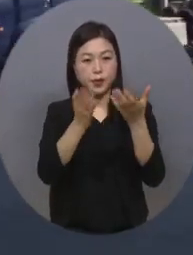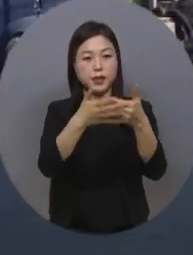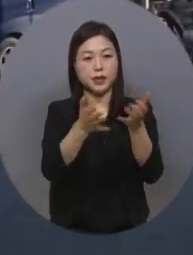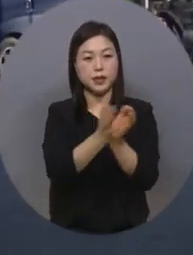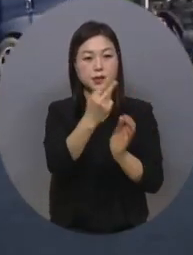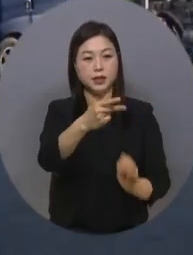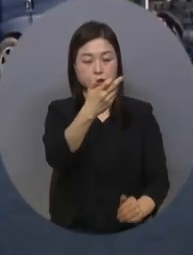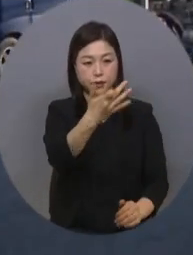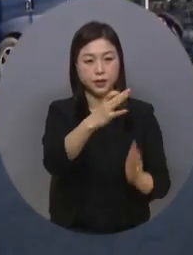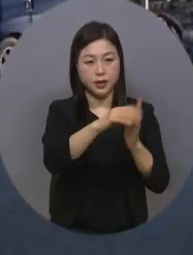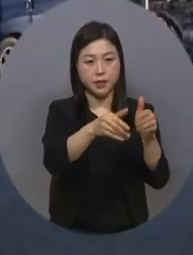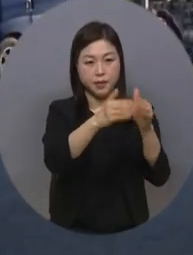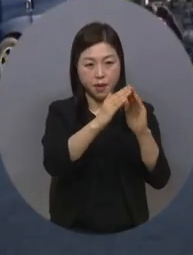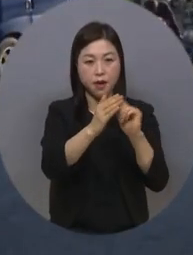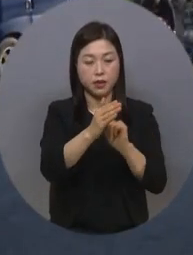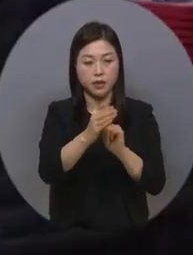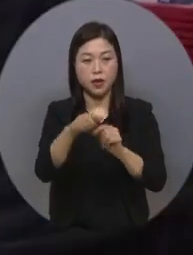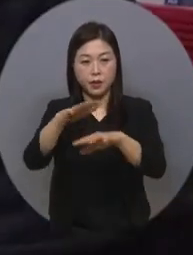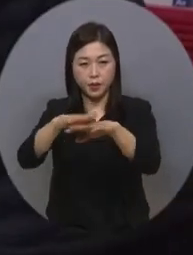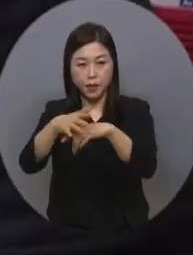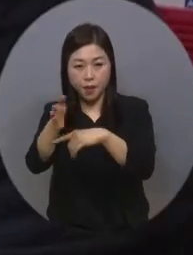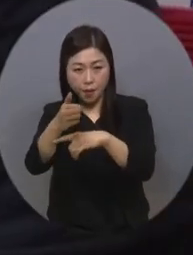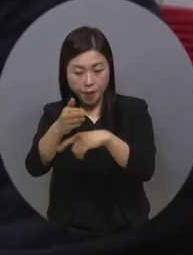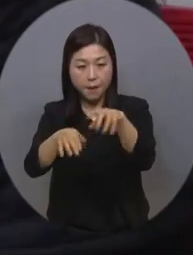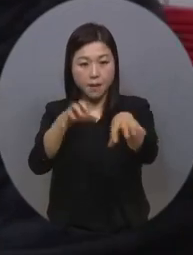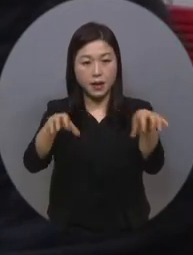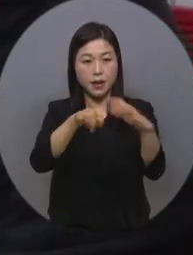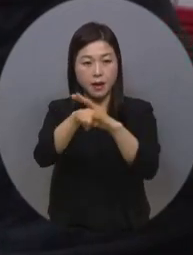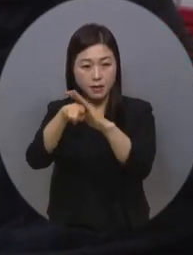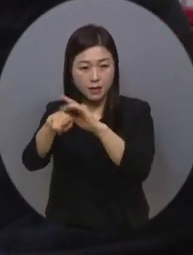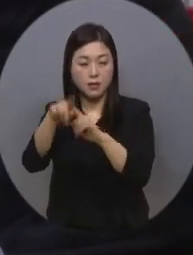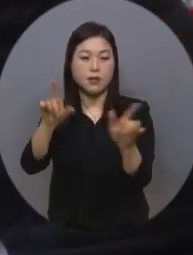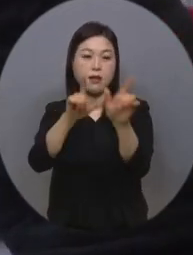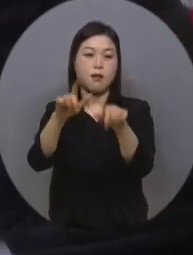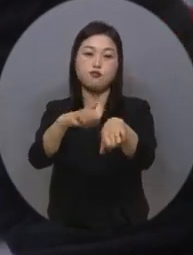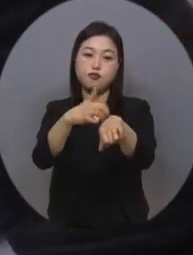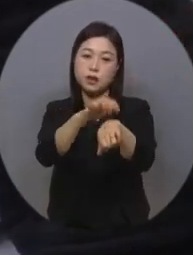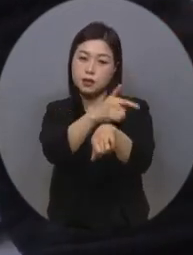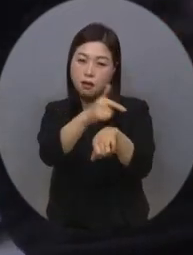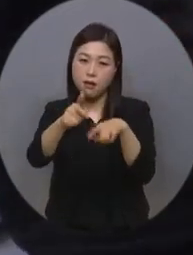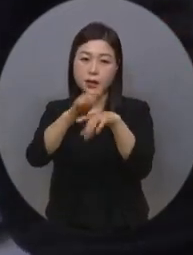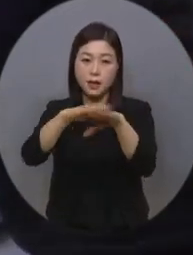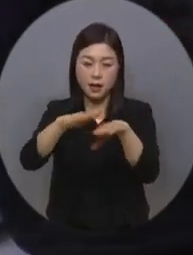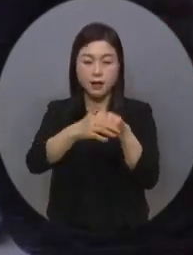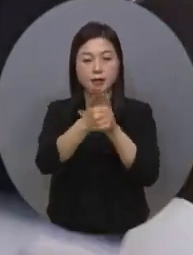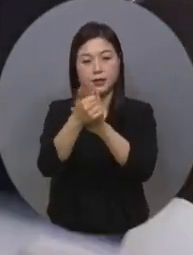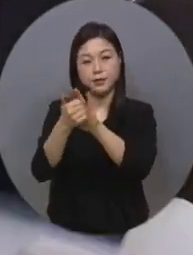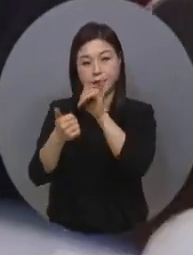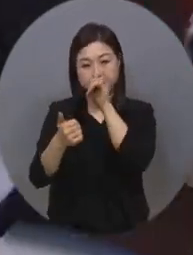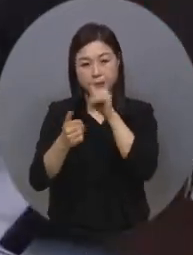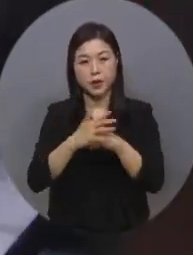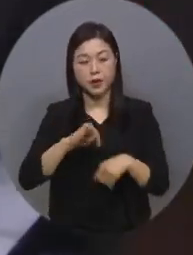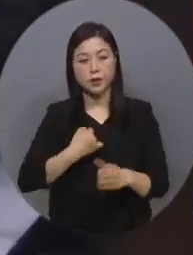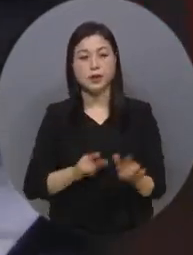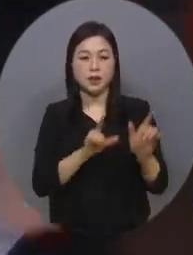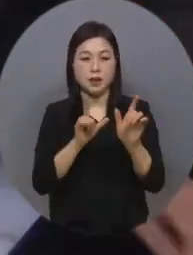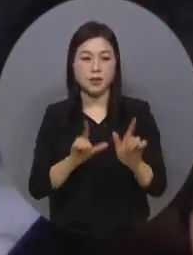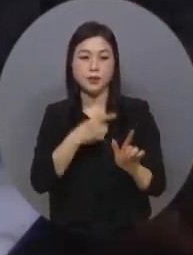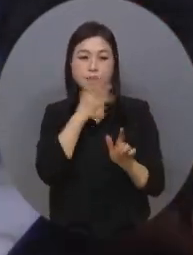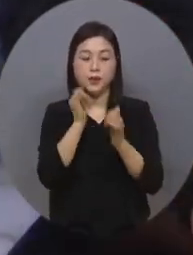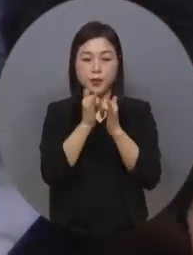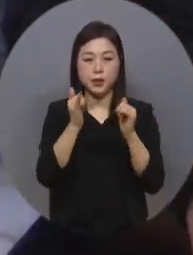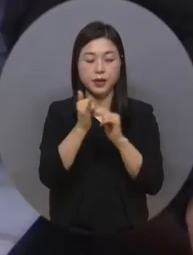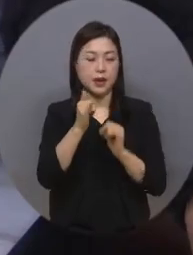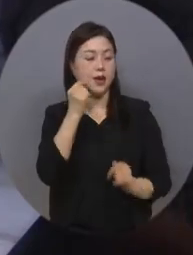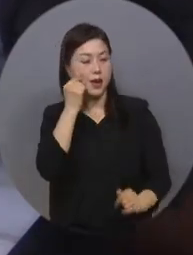출범해 농어촌의 마을을 직접 찾아가 일상생활에 불편사항을 현장에서 처리해주는 봉사활동으로 혼자서는 어르신들의